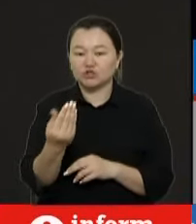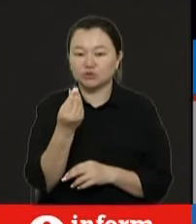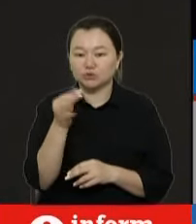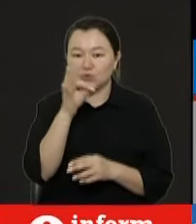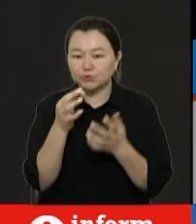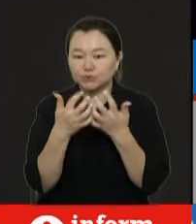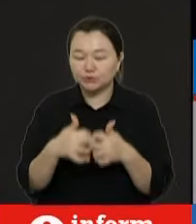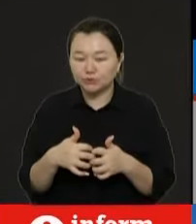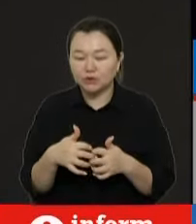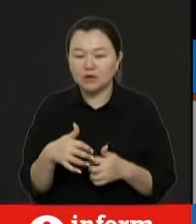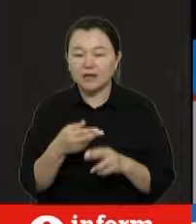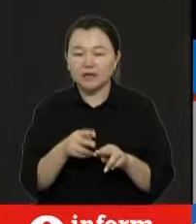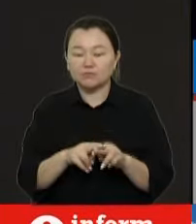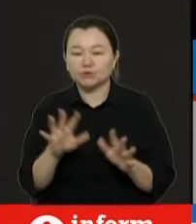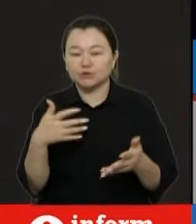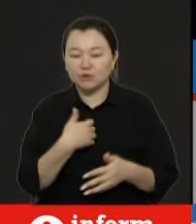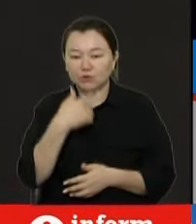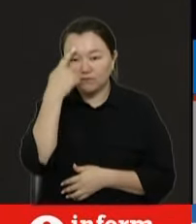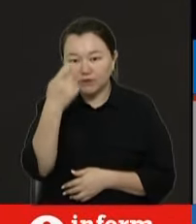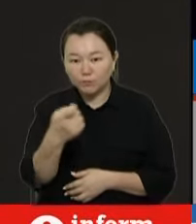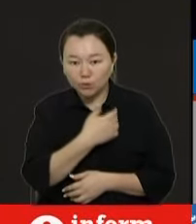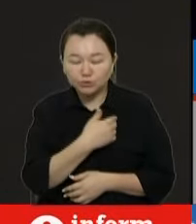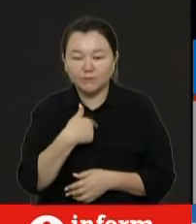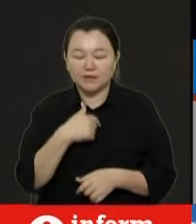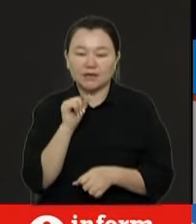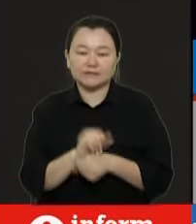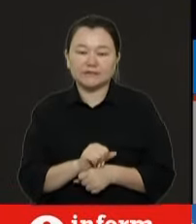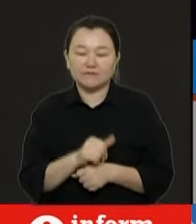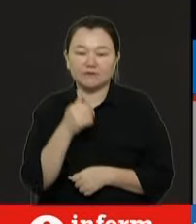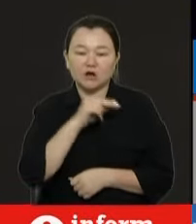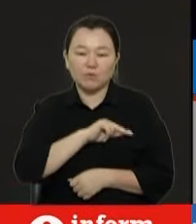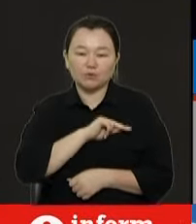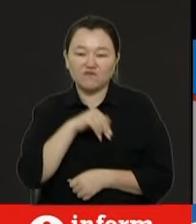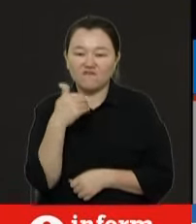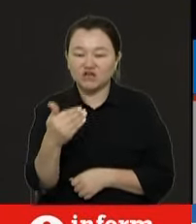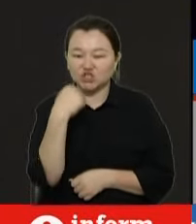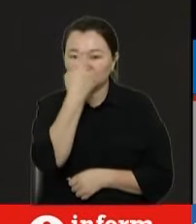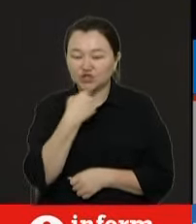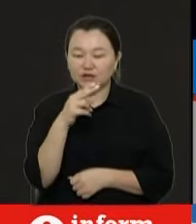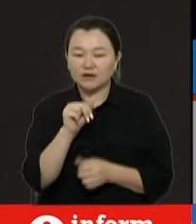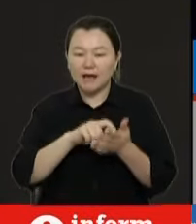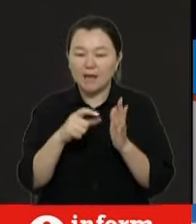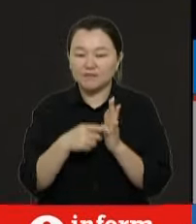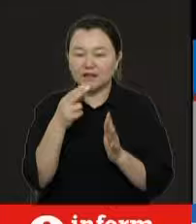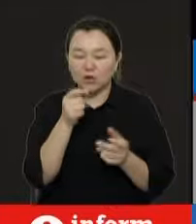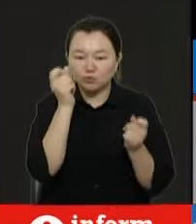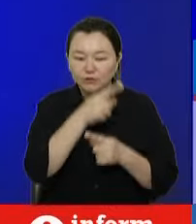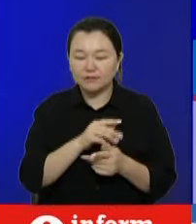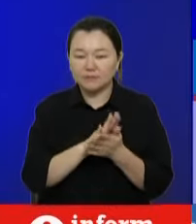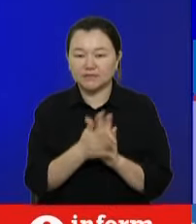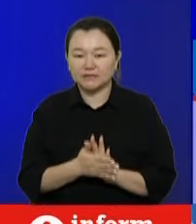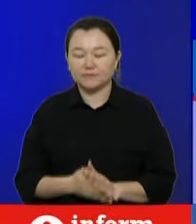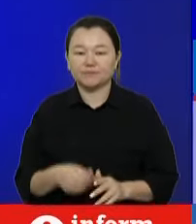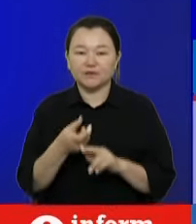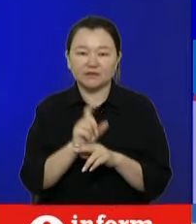счета. В данном случае я уведомляю вас, что мы приостанавливаем работу вашего личного кабинета до выяснения обстоятельств.